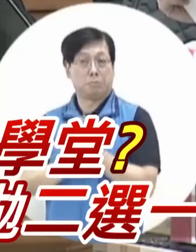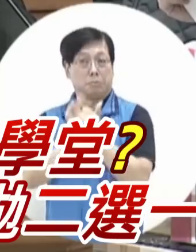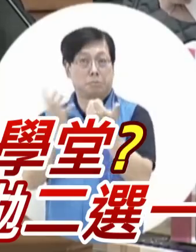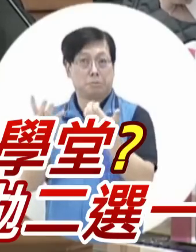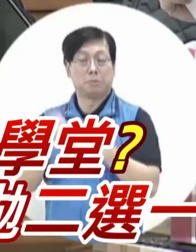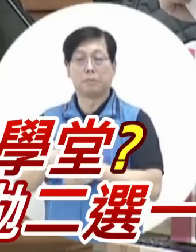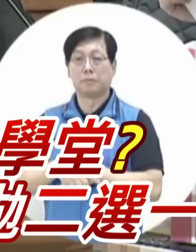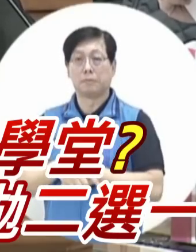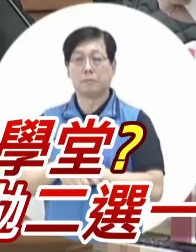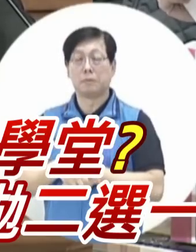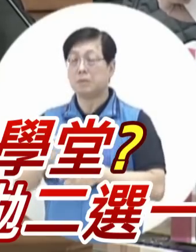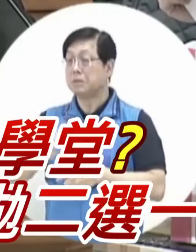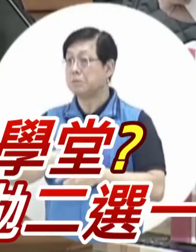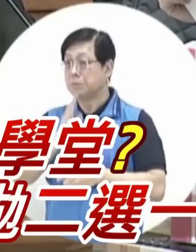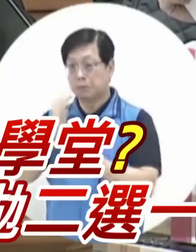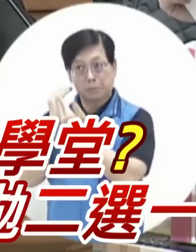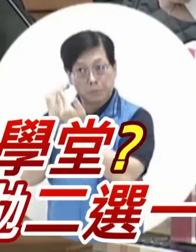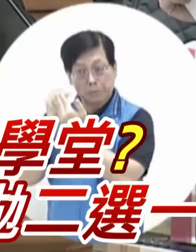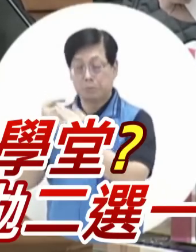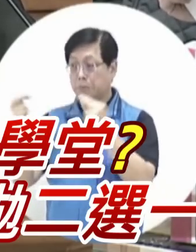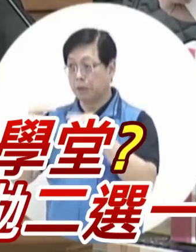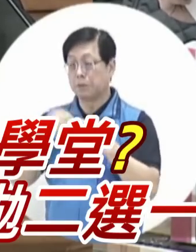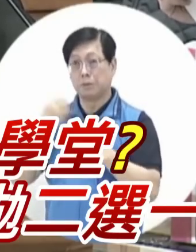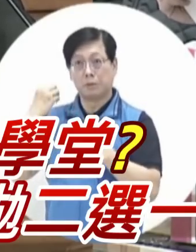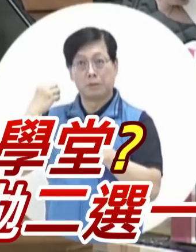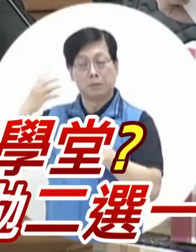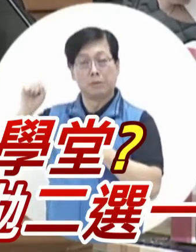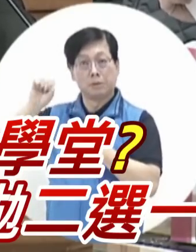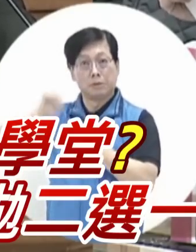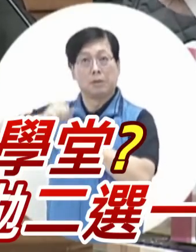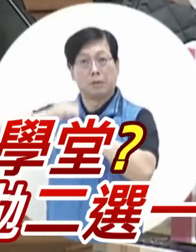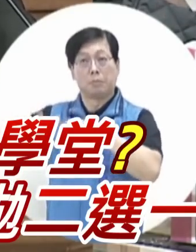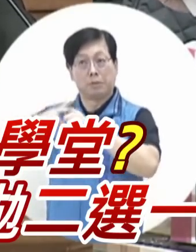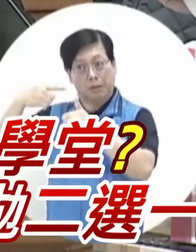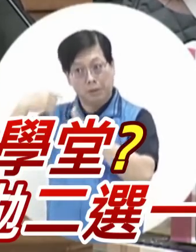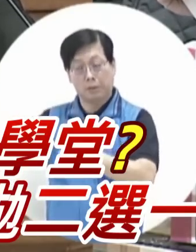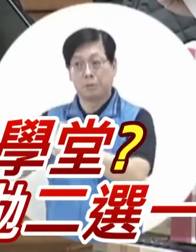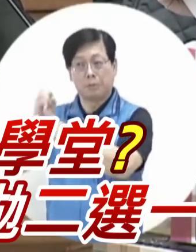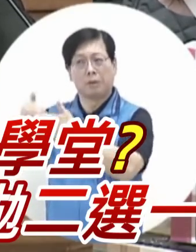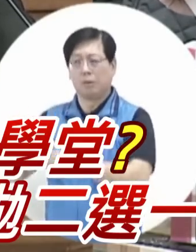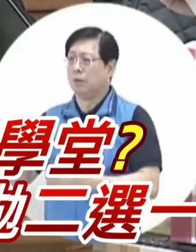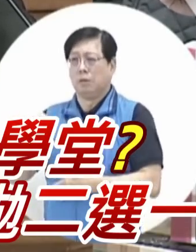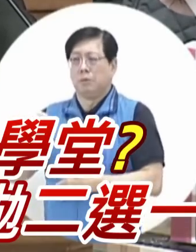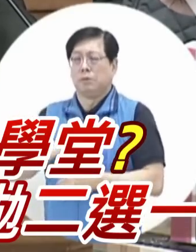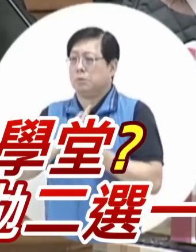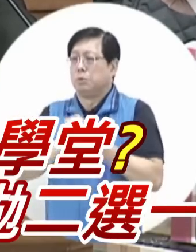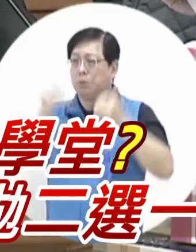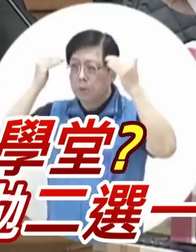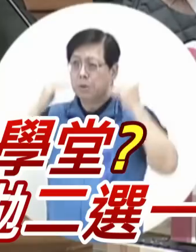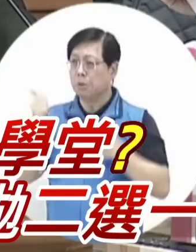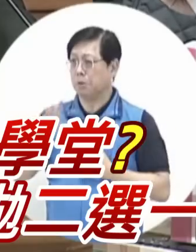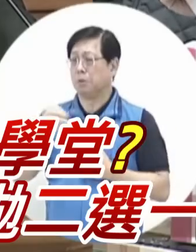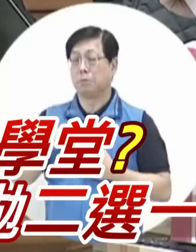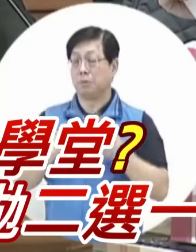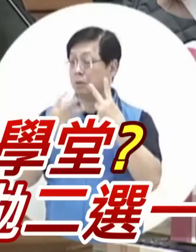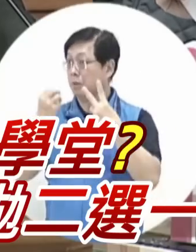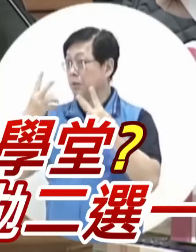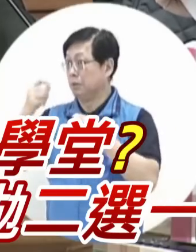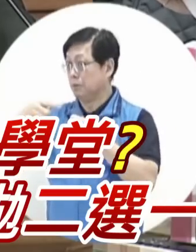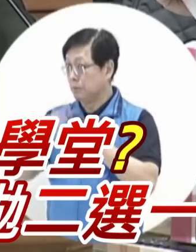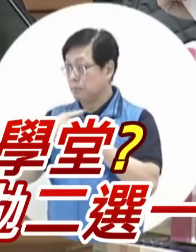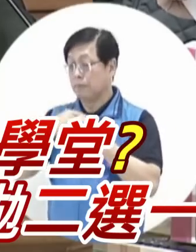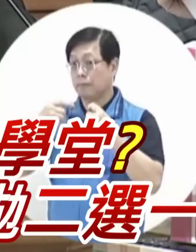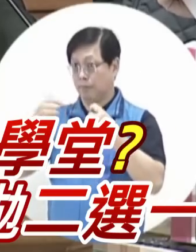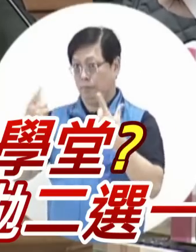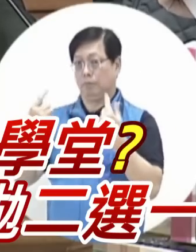你是不是密会新加坡大使孙海燕向中国输诚？我不知道你是不是学韩国瑜哦。韩国瑜2020年要选总统的时